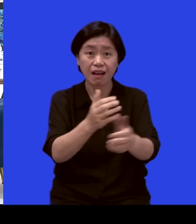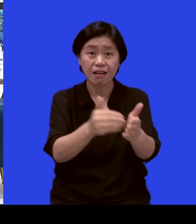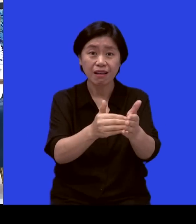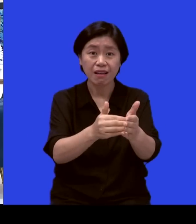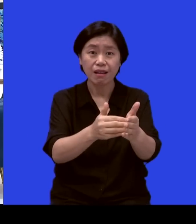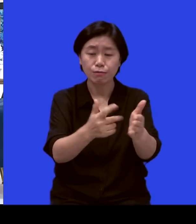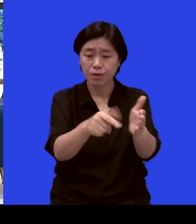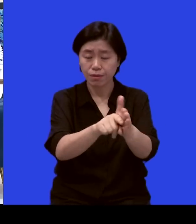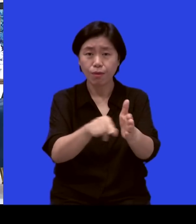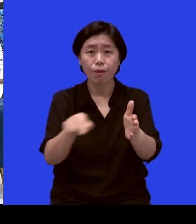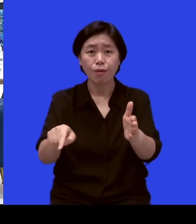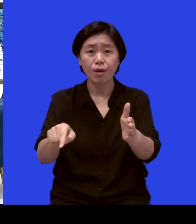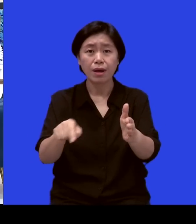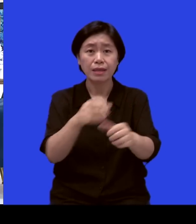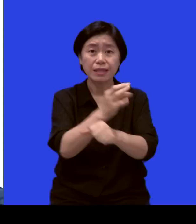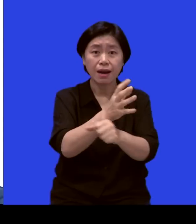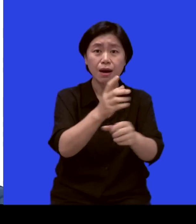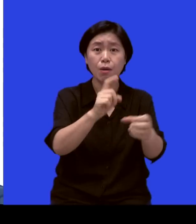그만큼 있어야죠.